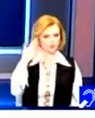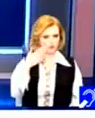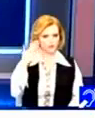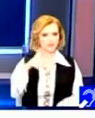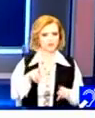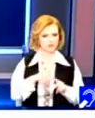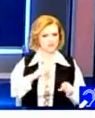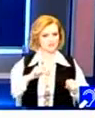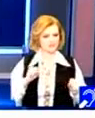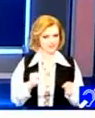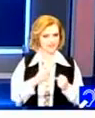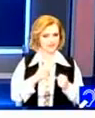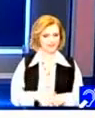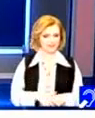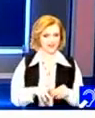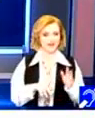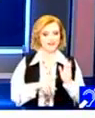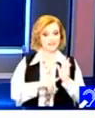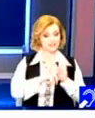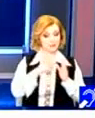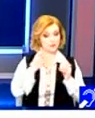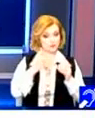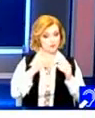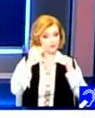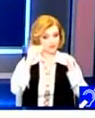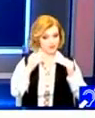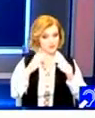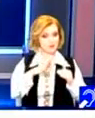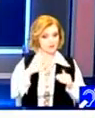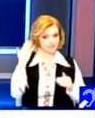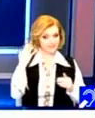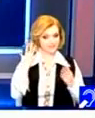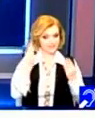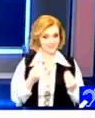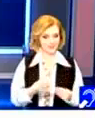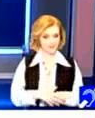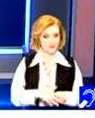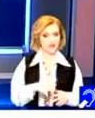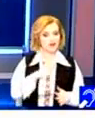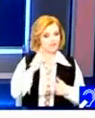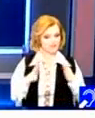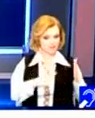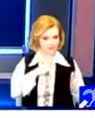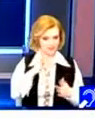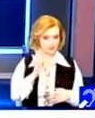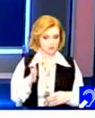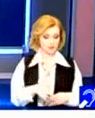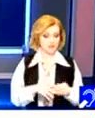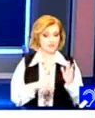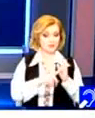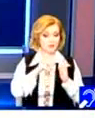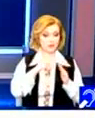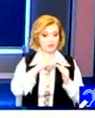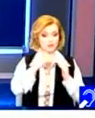vremea va fi răcoroasă, dar cu maxime în creștere față de zilele precedente. Vântul va sufla moderat prin intensificări, iar mercurul din